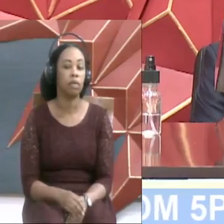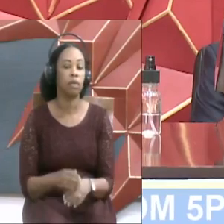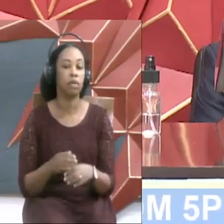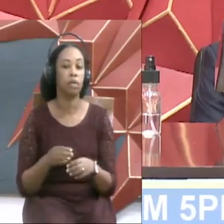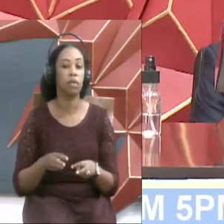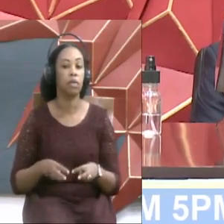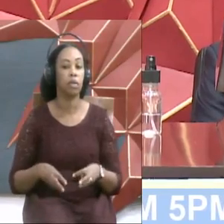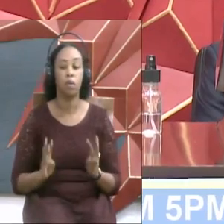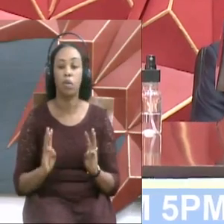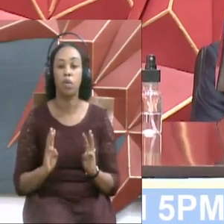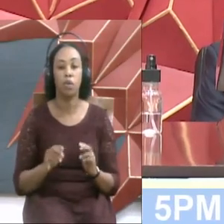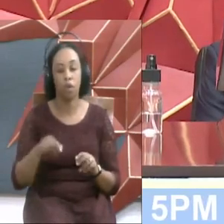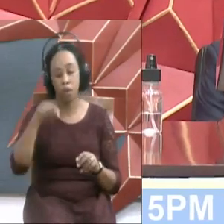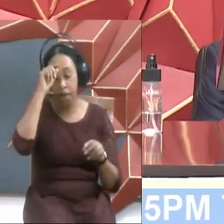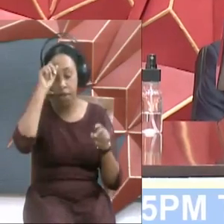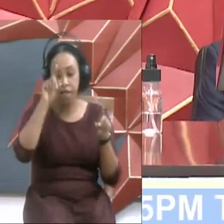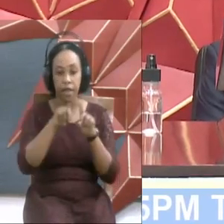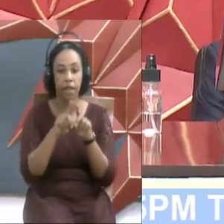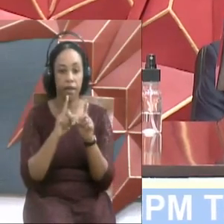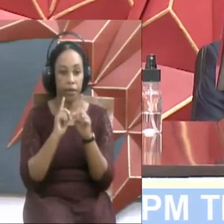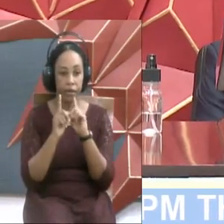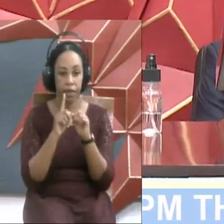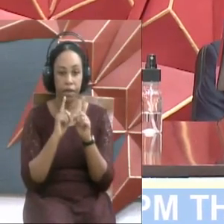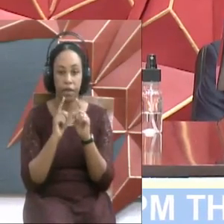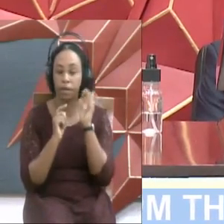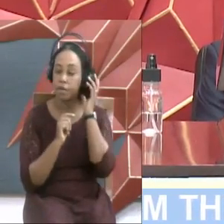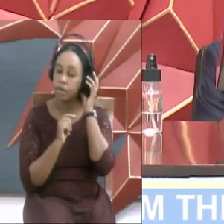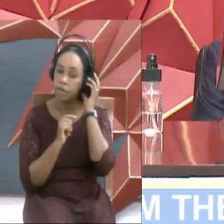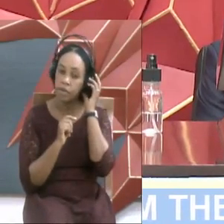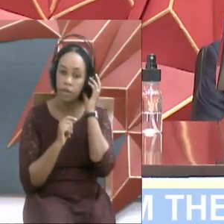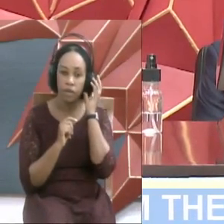Maintenant, comme le frère vient de le dire,